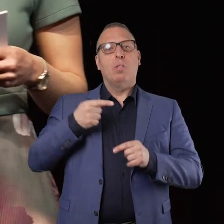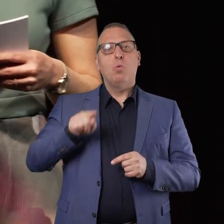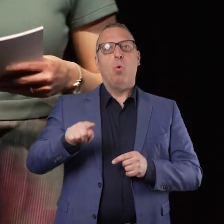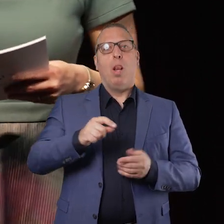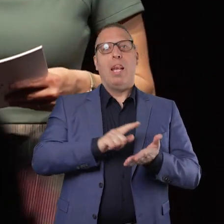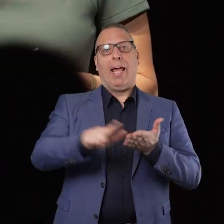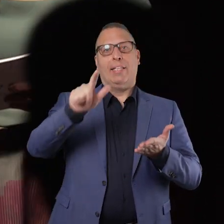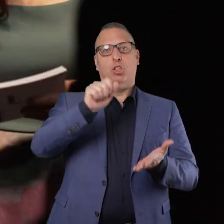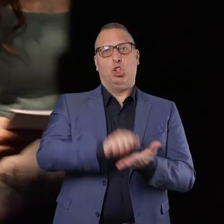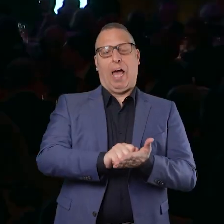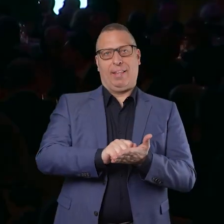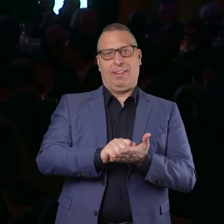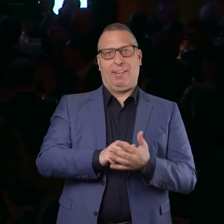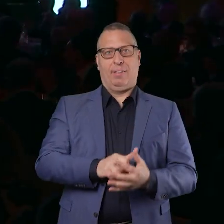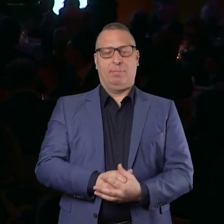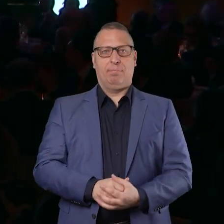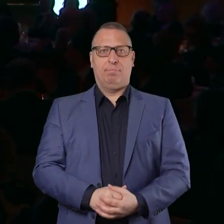Liechtenstein.